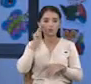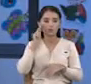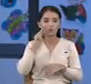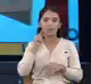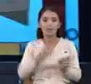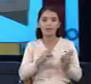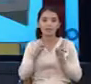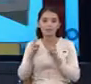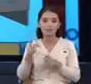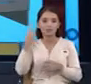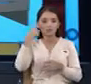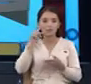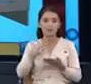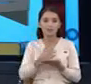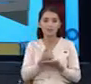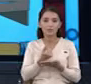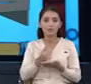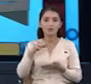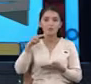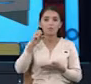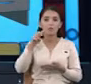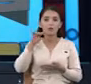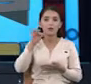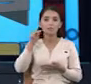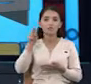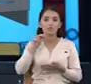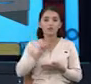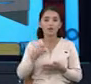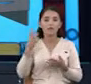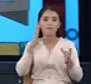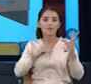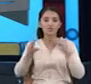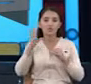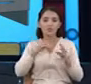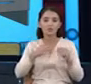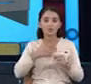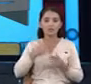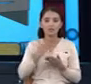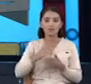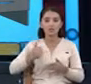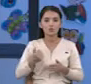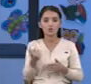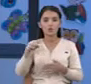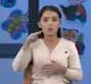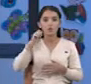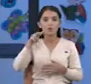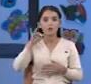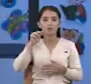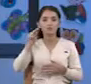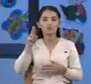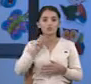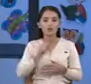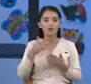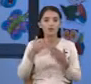уроках. Следующая загадка. Палочка волшебная есть у меня, друзья.